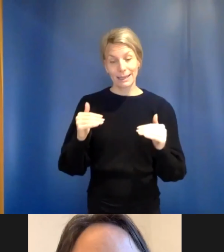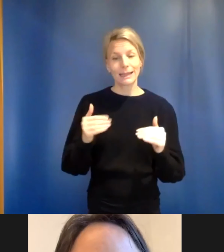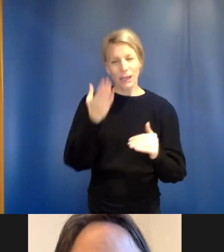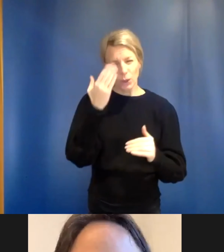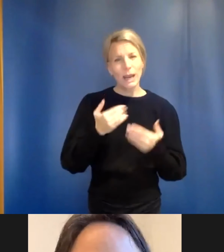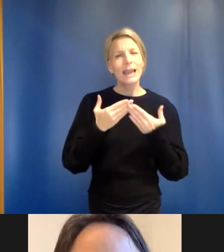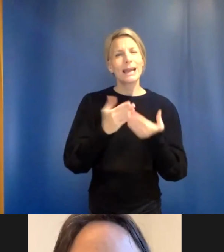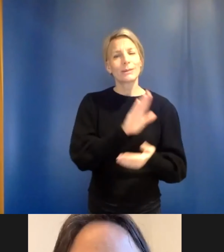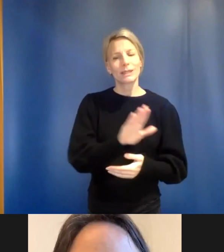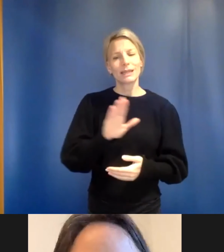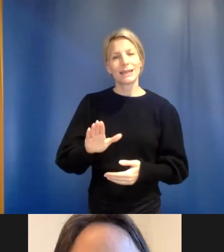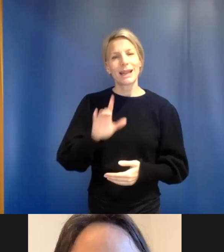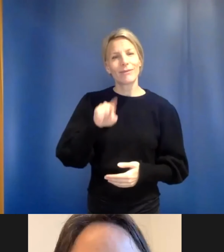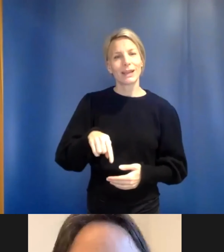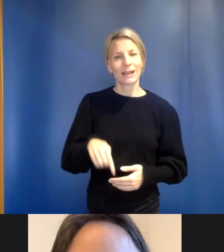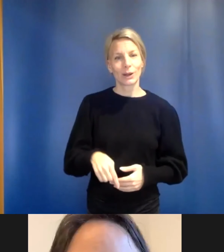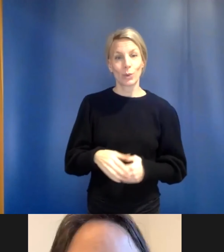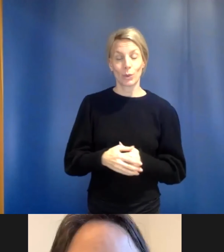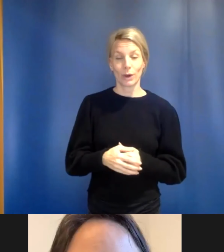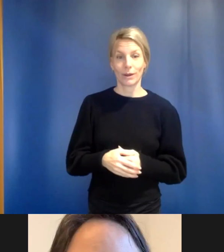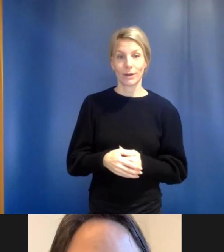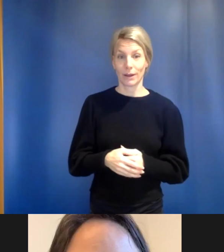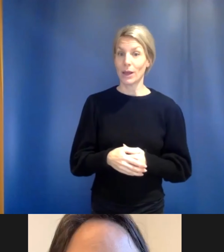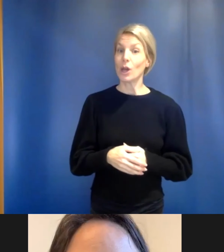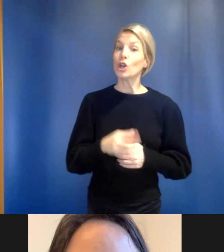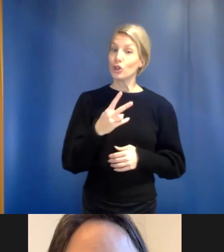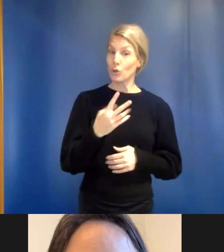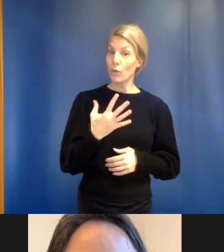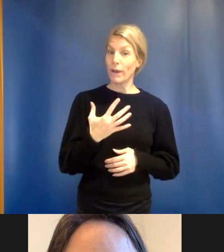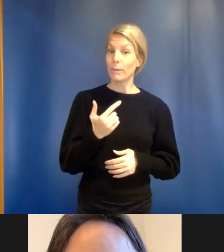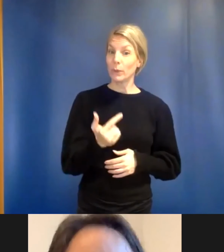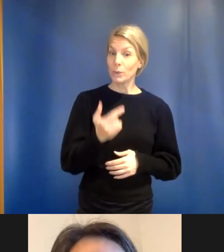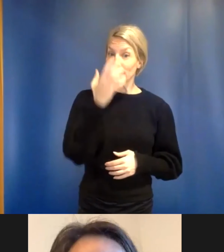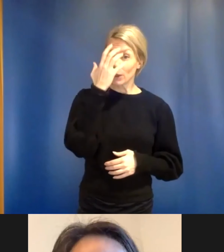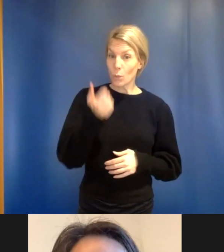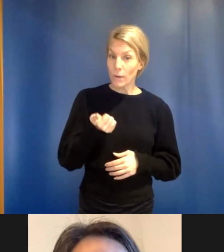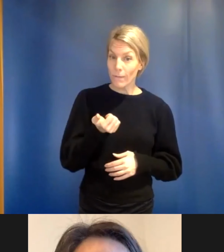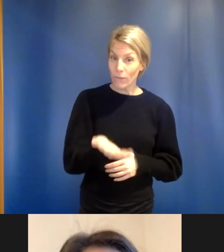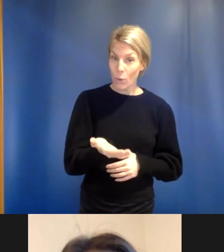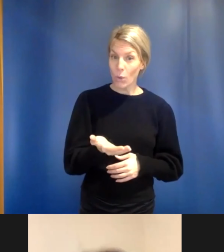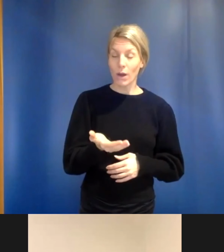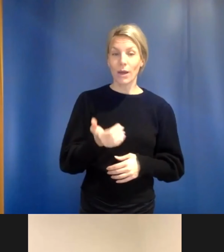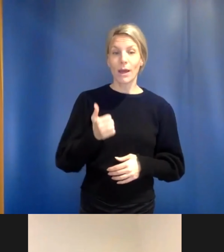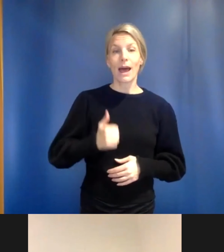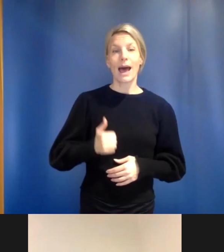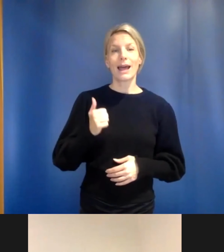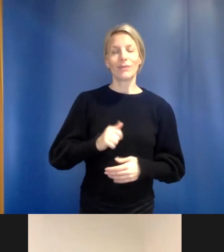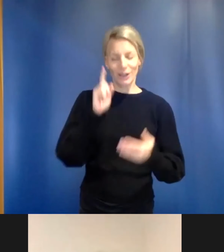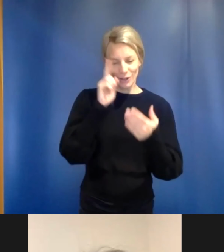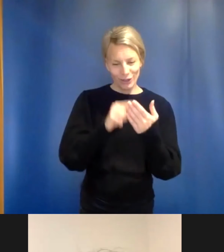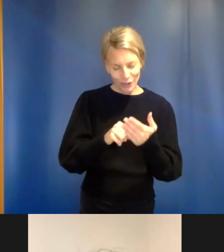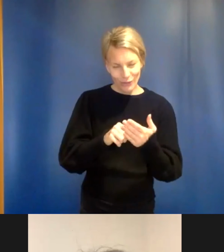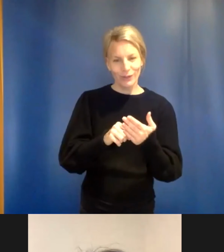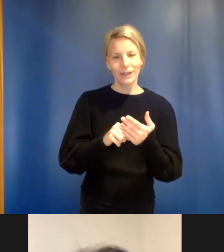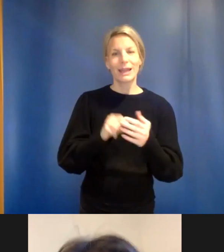Och prissumman är på 25 000 kronor och de ska användas för att sprida läsglädje.